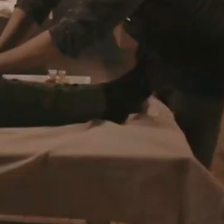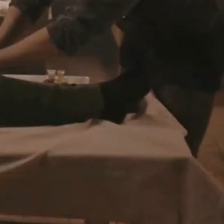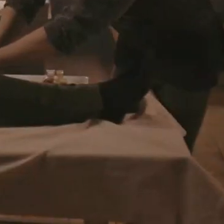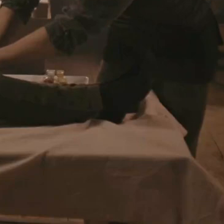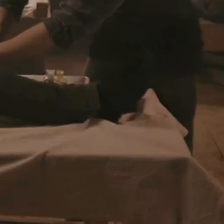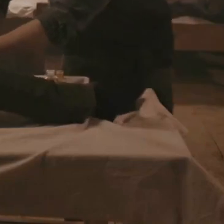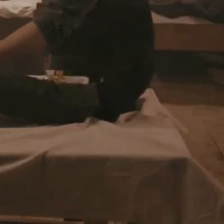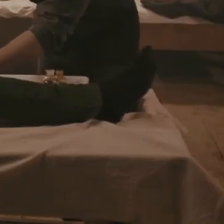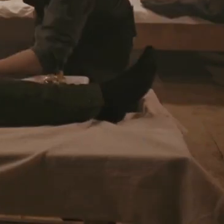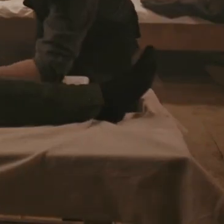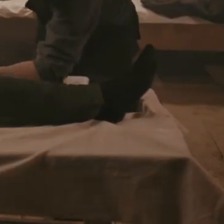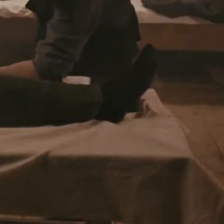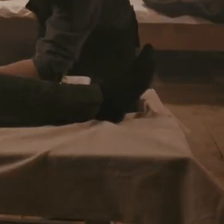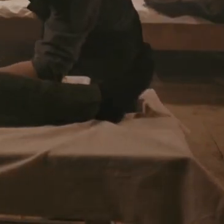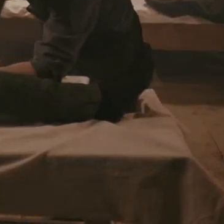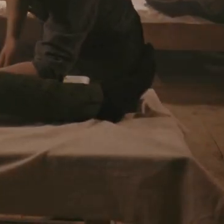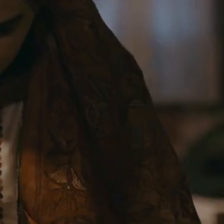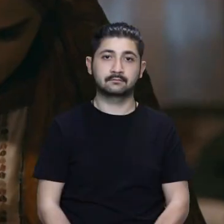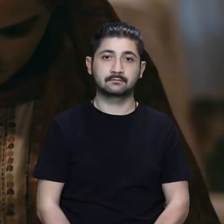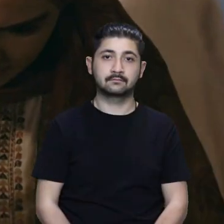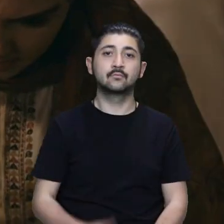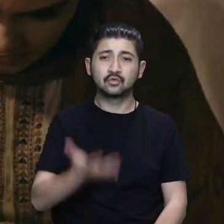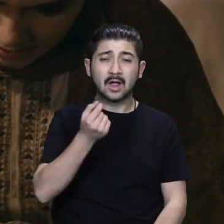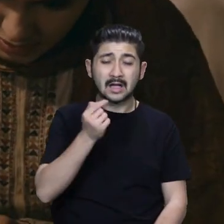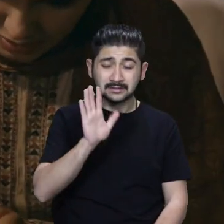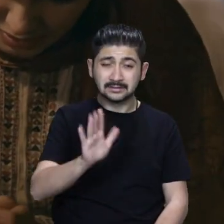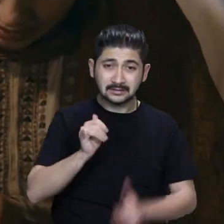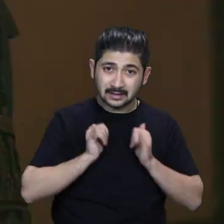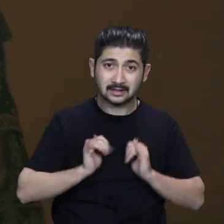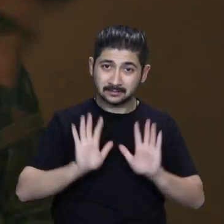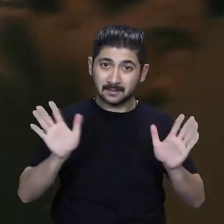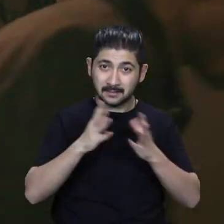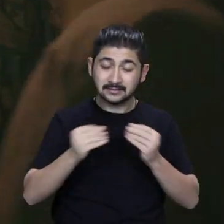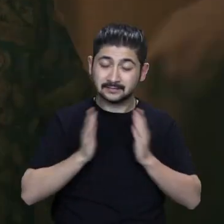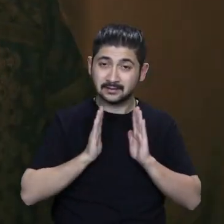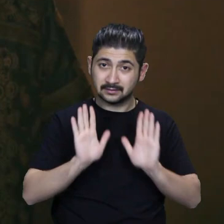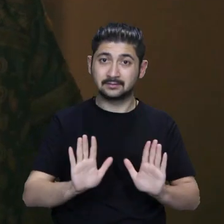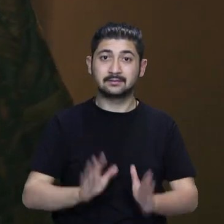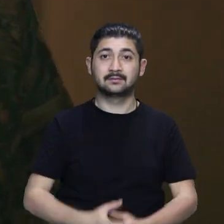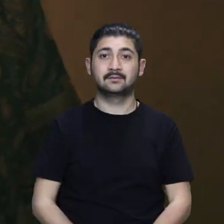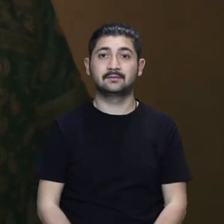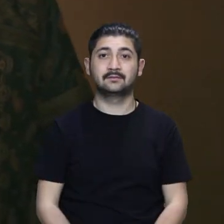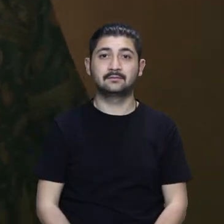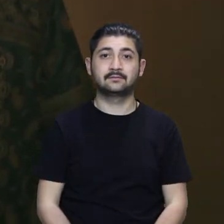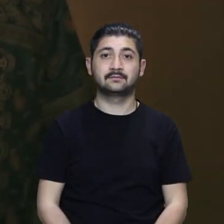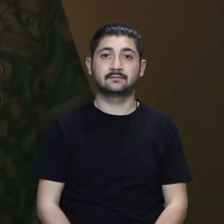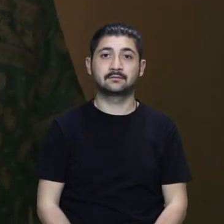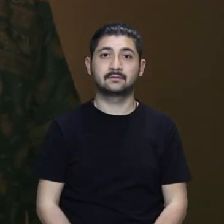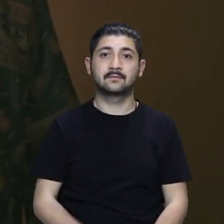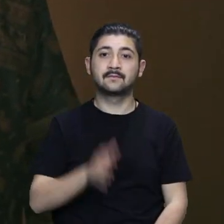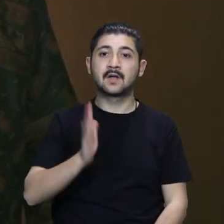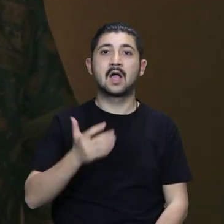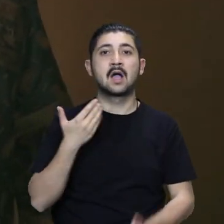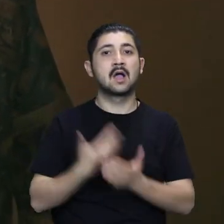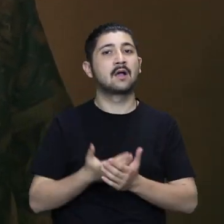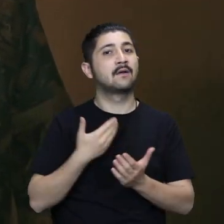geçecek. Tamam, çok az kaldı. Fatma yarayı dikmeye devam eden Zeynep'in yanında. Vah yiğitlerim,